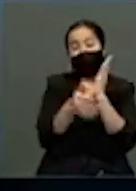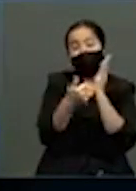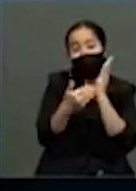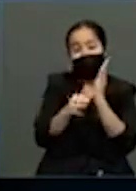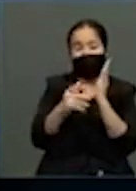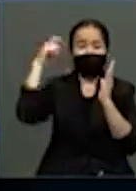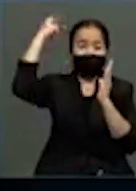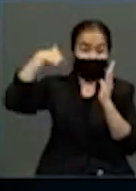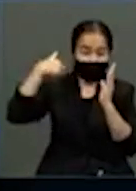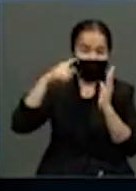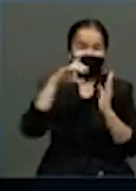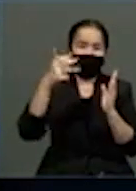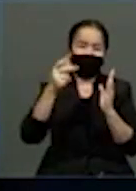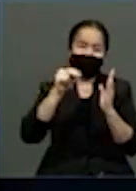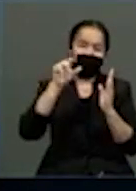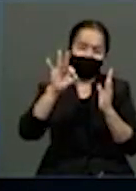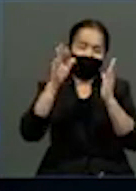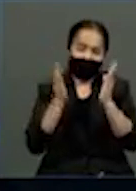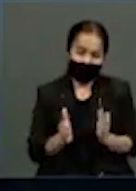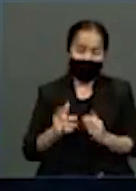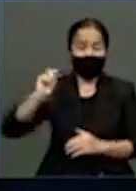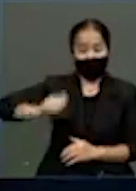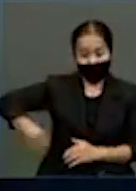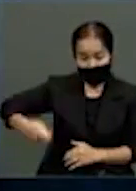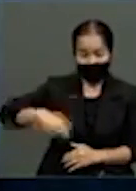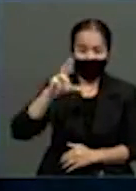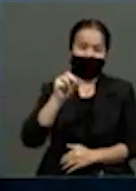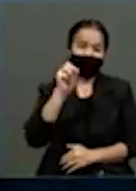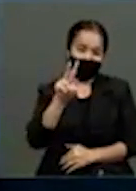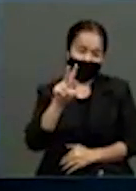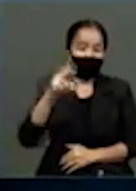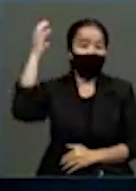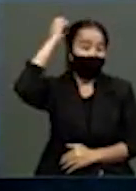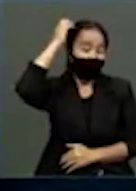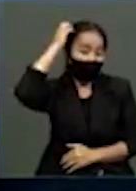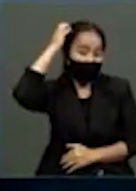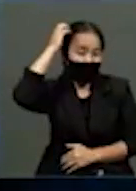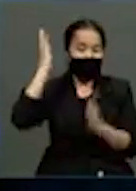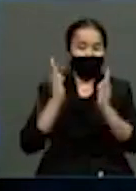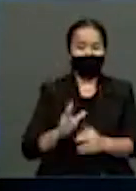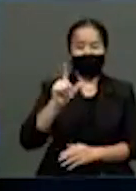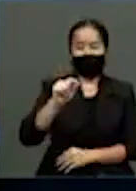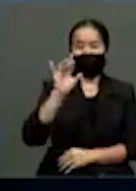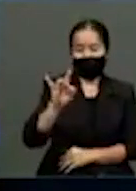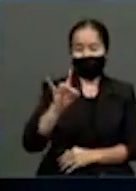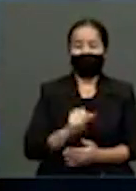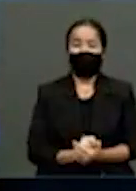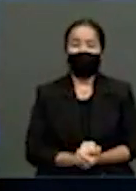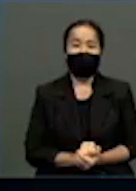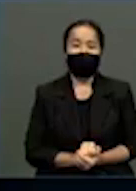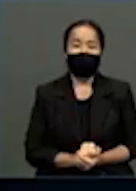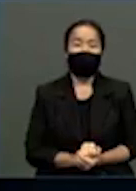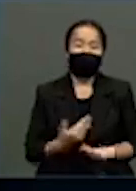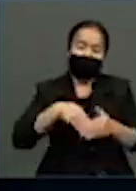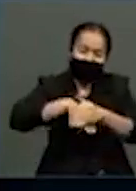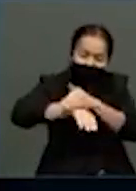พม่าถึง139นะครับทางกัมพูชา32ทางลาวอยู่ที่28นะครับนี่คือสิ่